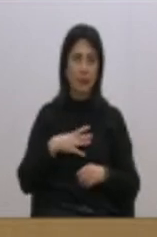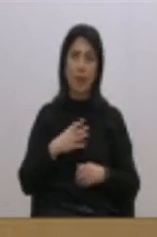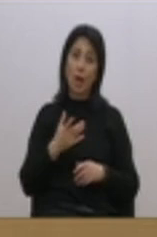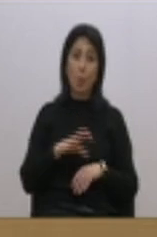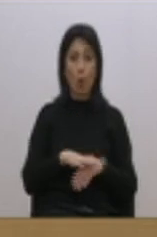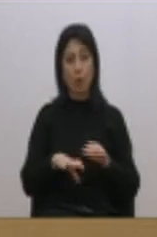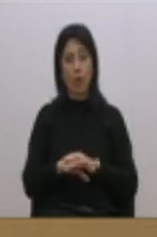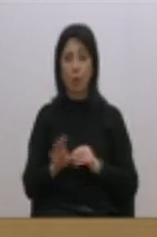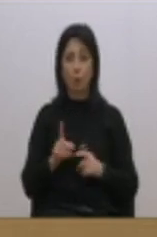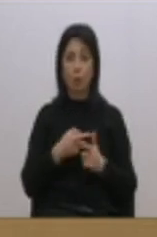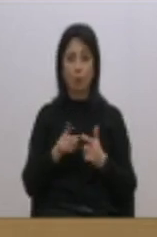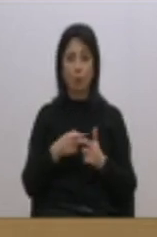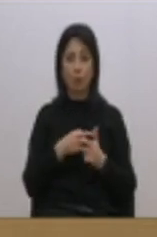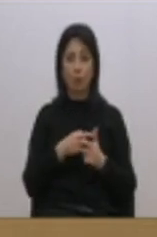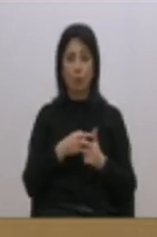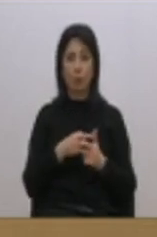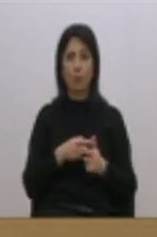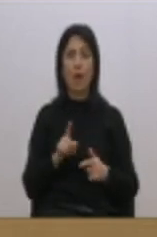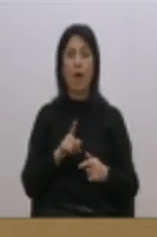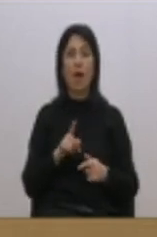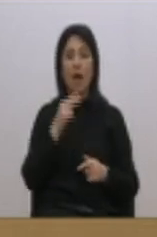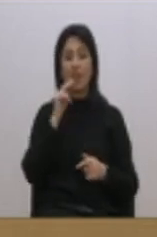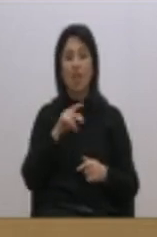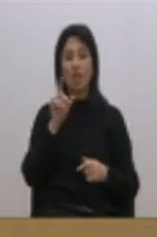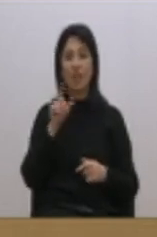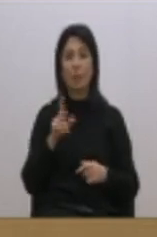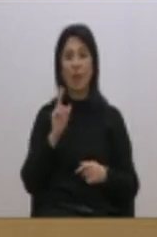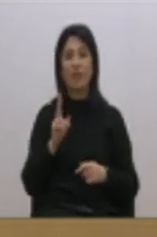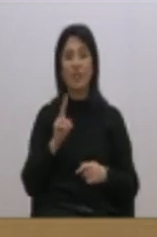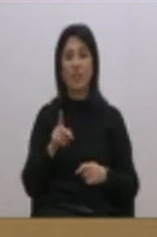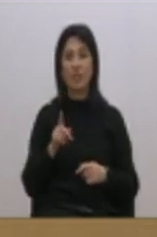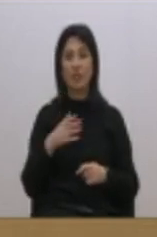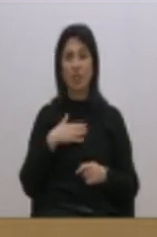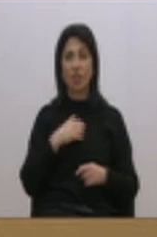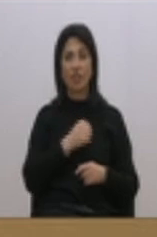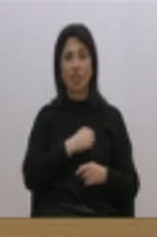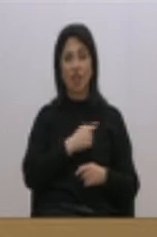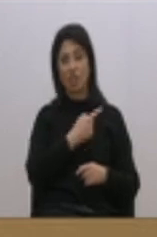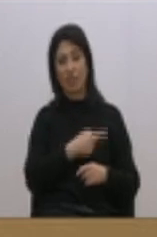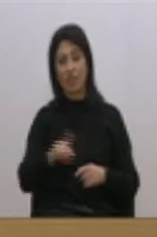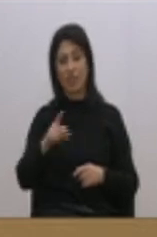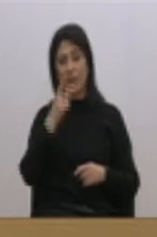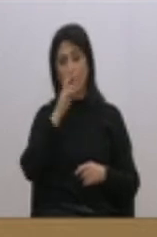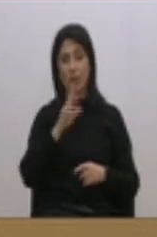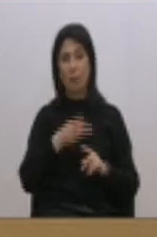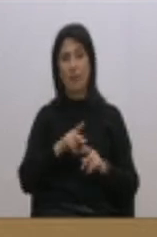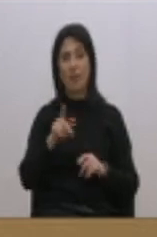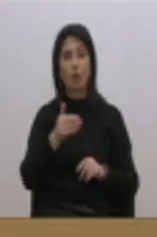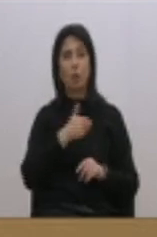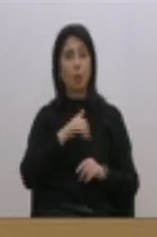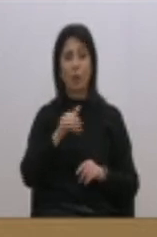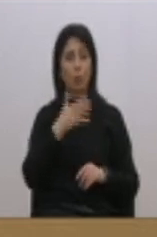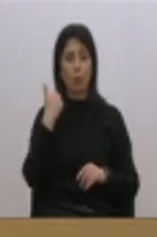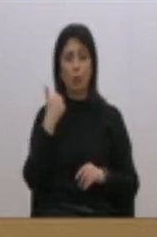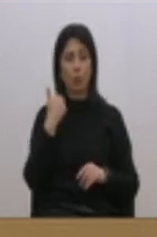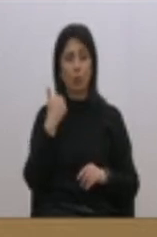monul mdgomareobashi. Ra dashava im adamianma, romasats ჩვენ ჯარში ვიწევთ, მიუხედავად იმისა, რომ ამის სურვილი არ